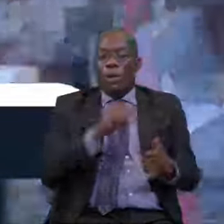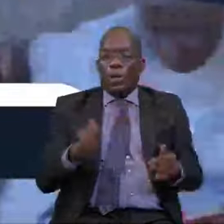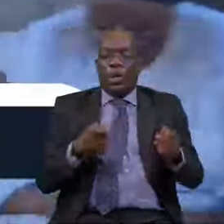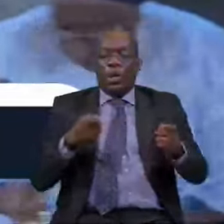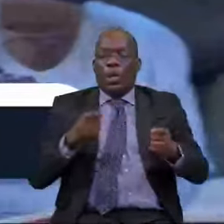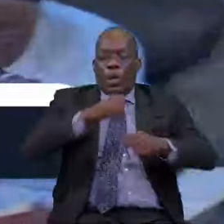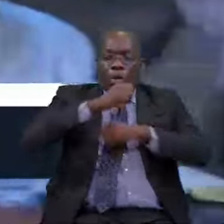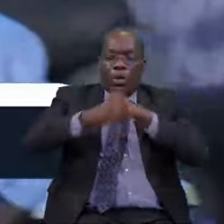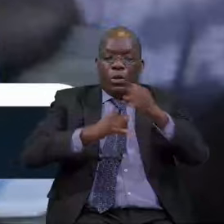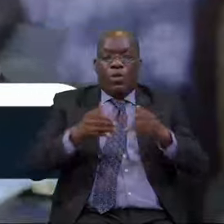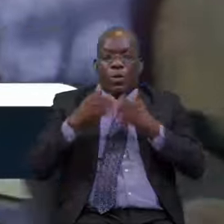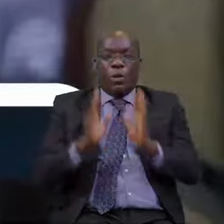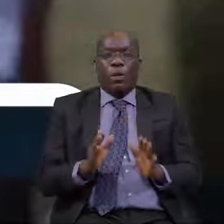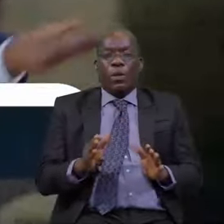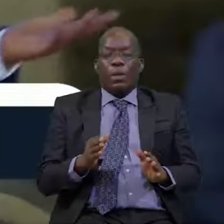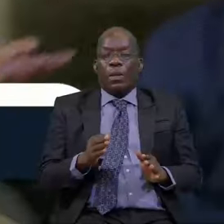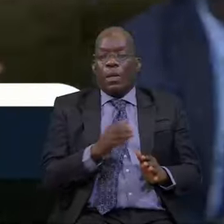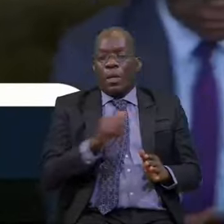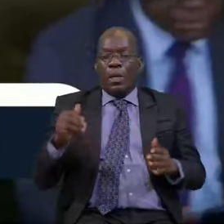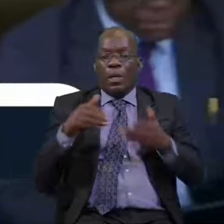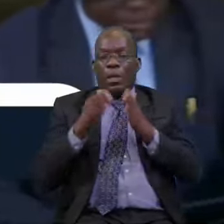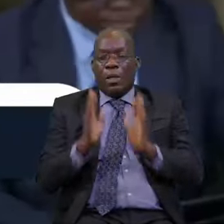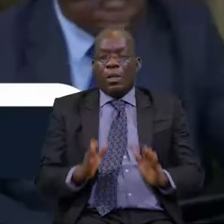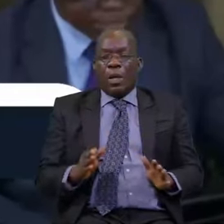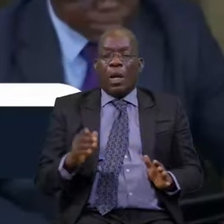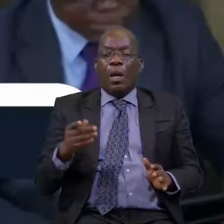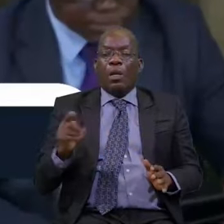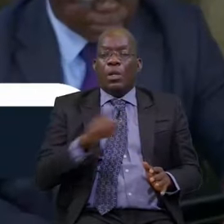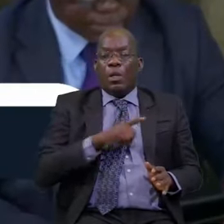Pierre repentant devant son dirigeant,